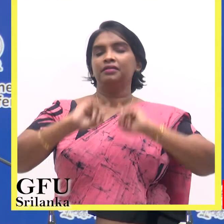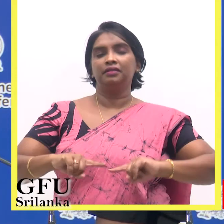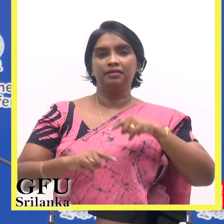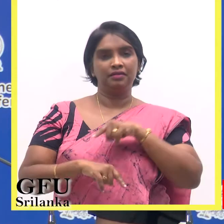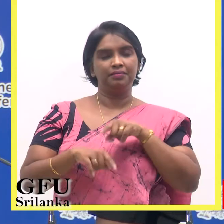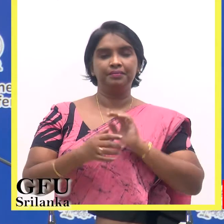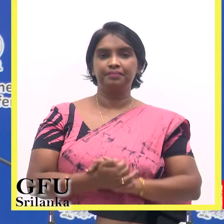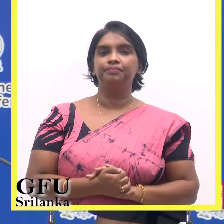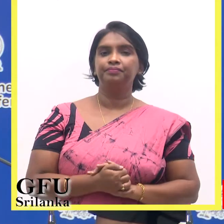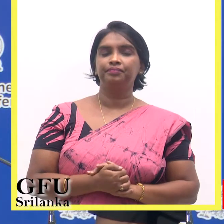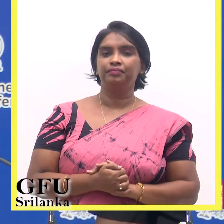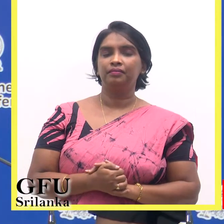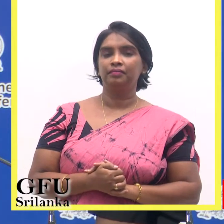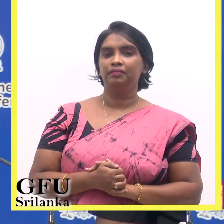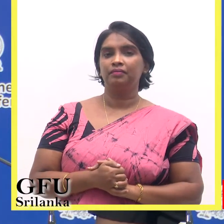ඉන් අනතුරුව